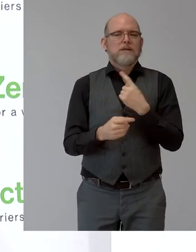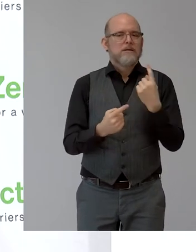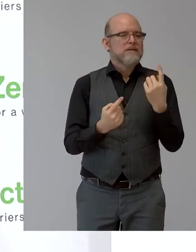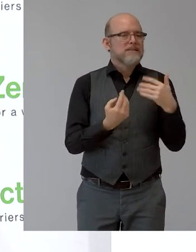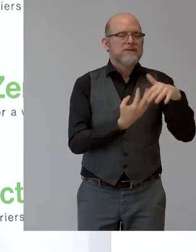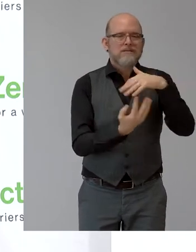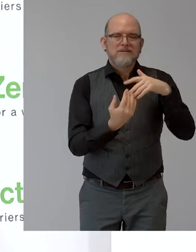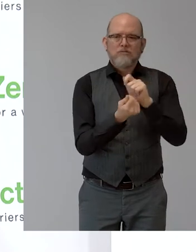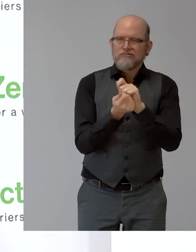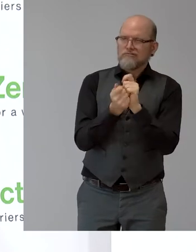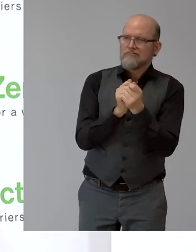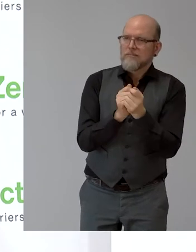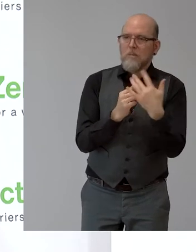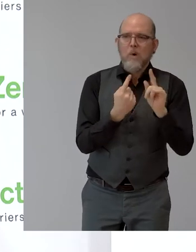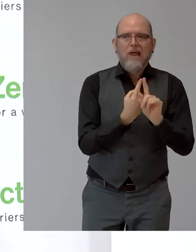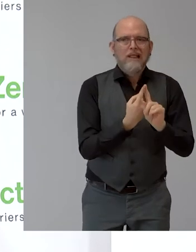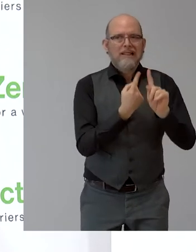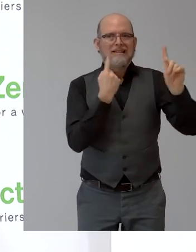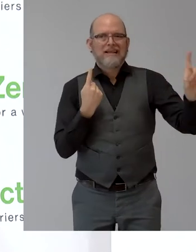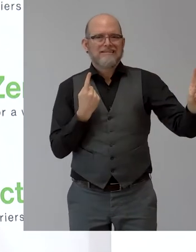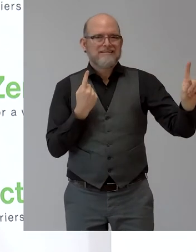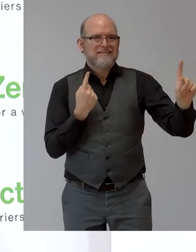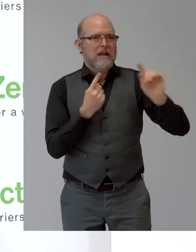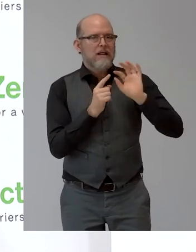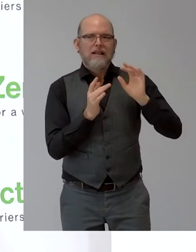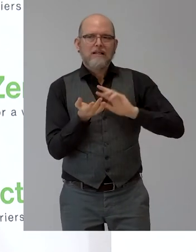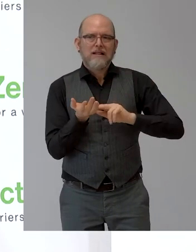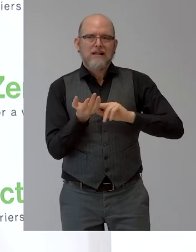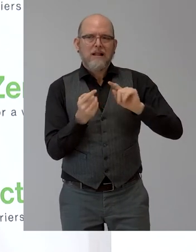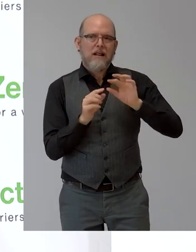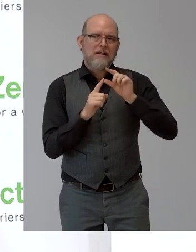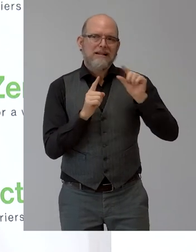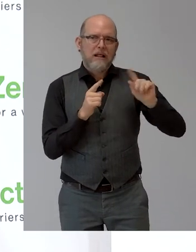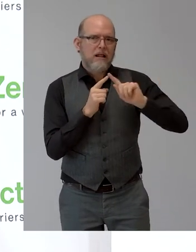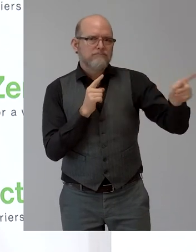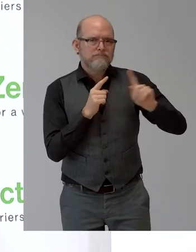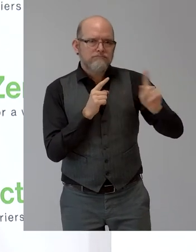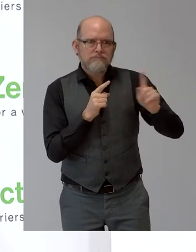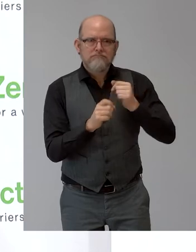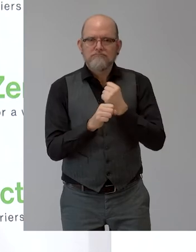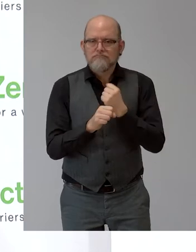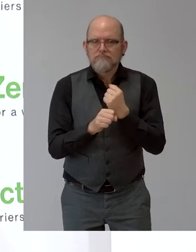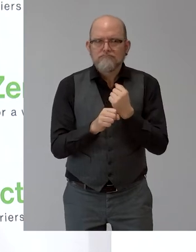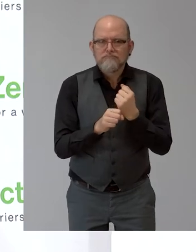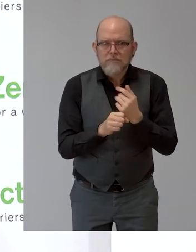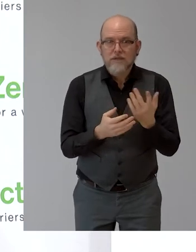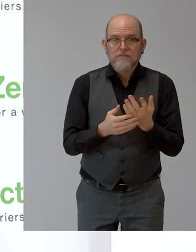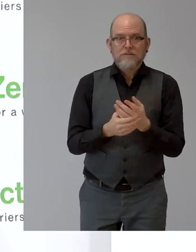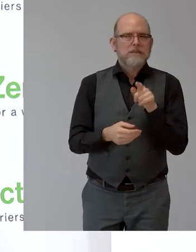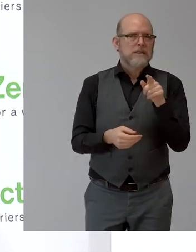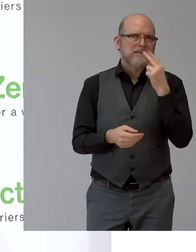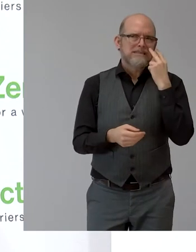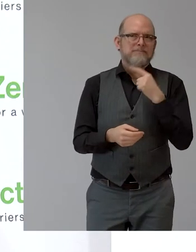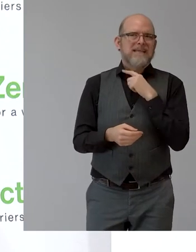umgestellt, auf digitale Unterstützungsstrukturen, wo natürlich ein gewisses Risiko besteht, dass der